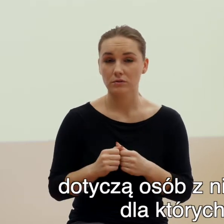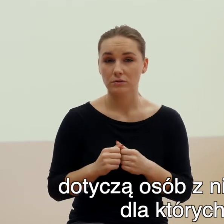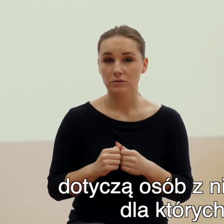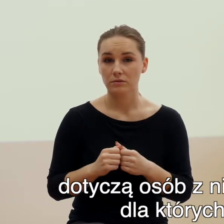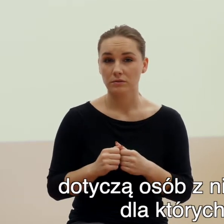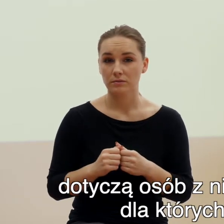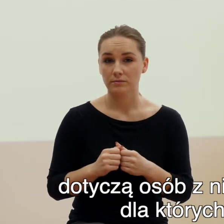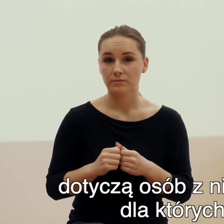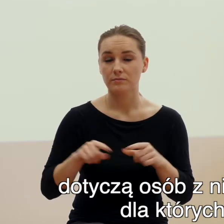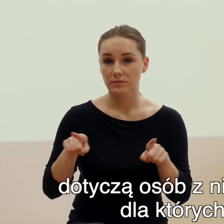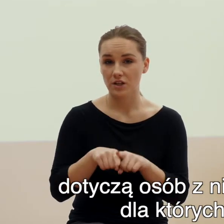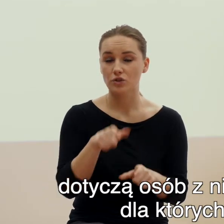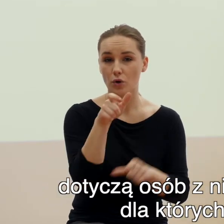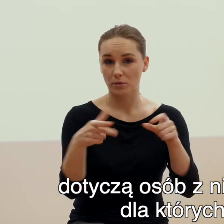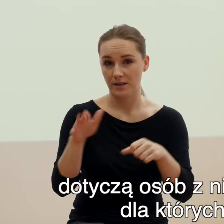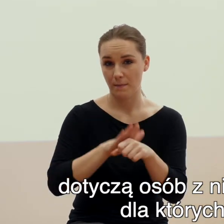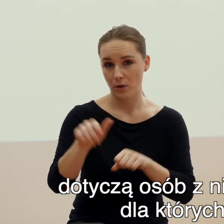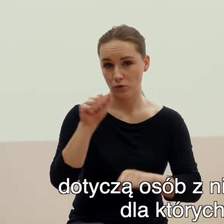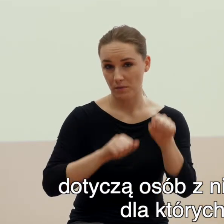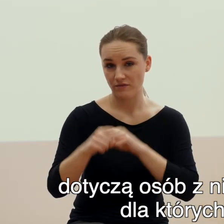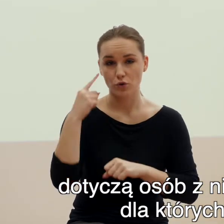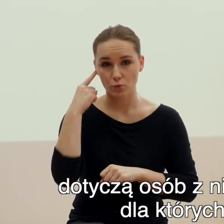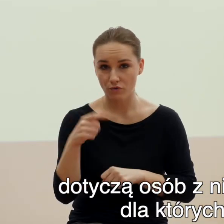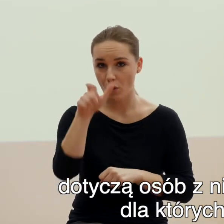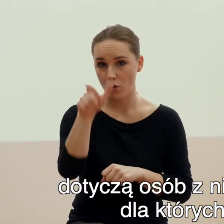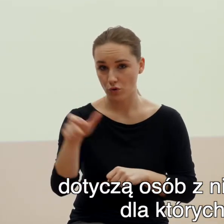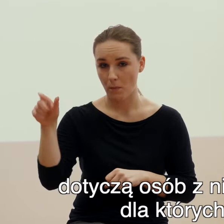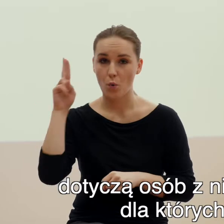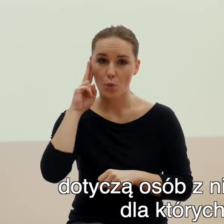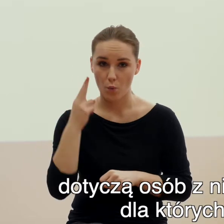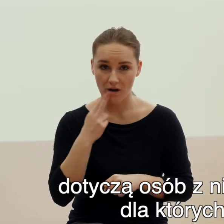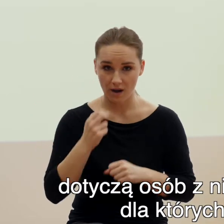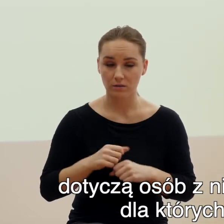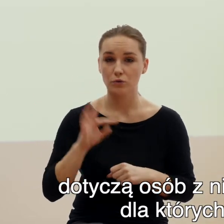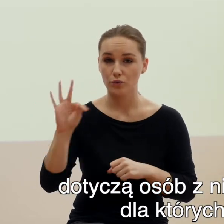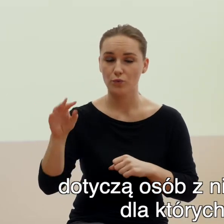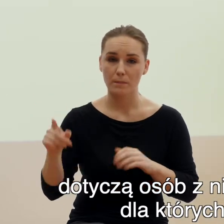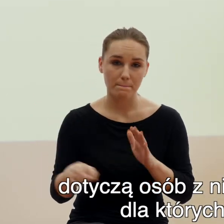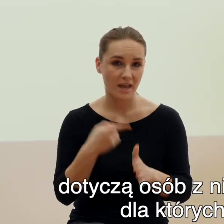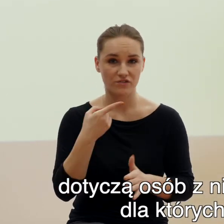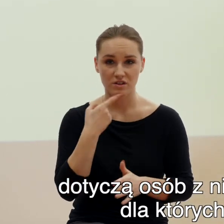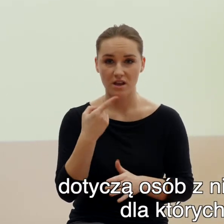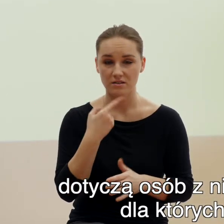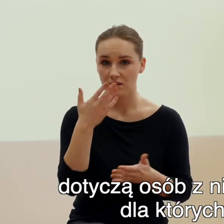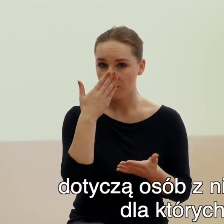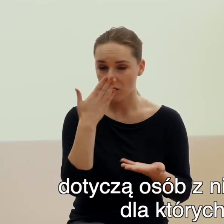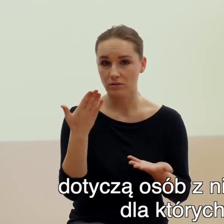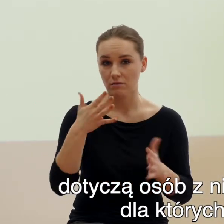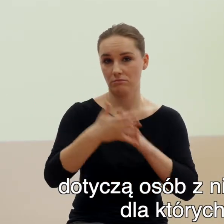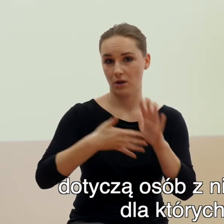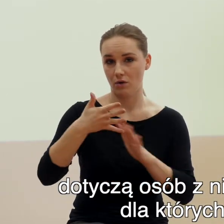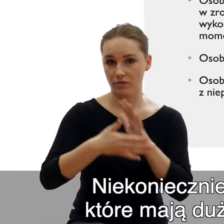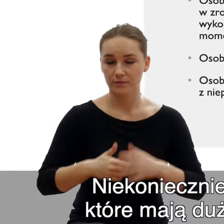dotyczą osób z niepełnosprawnością słuchową, osób głuchych, dla których pierwszym językiem jest język